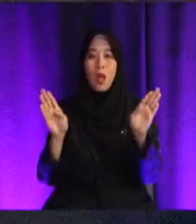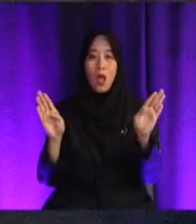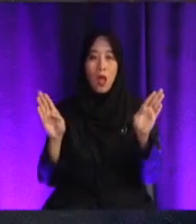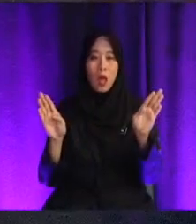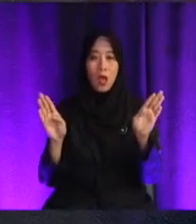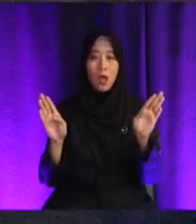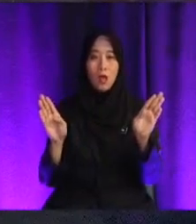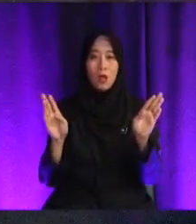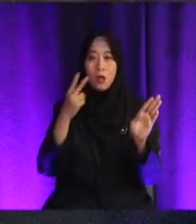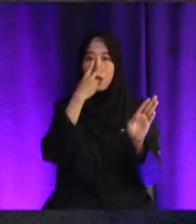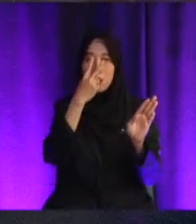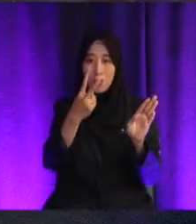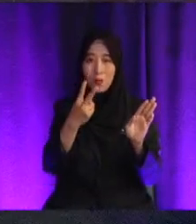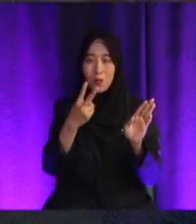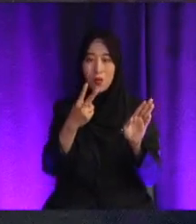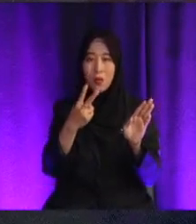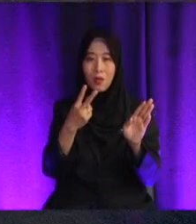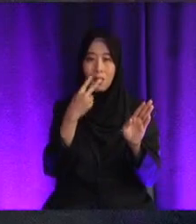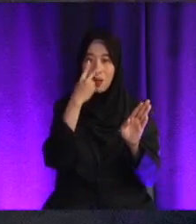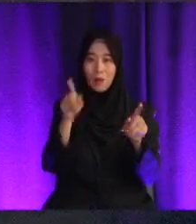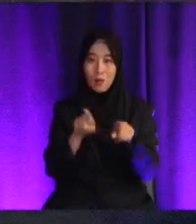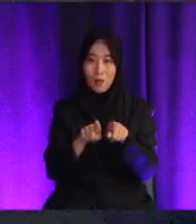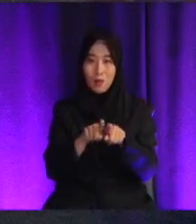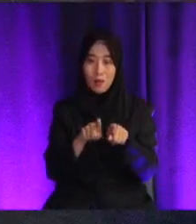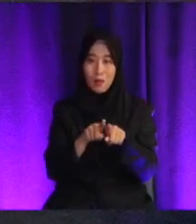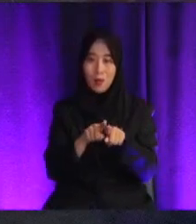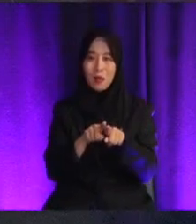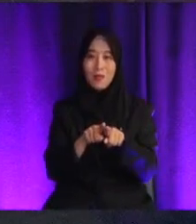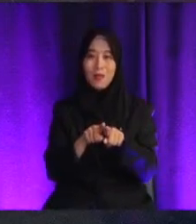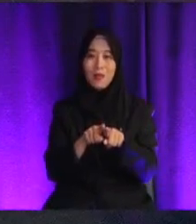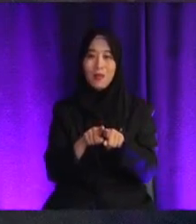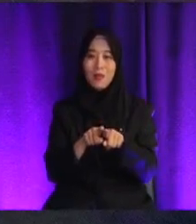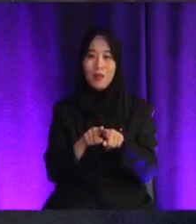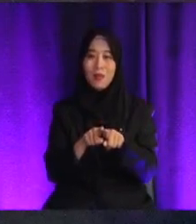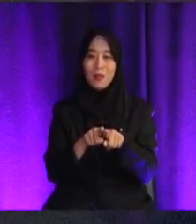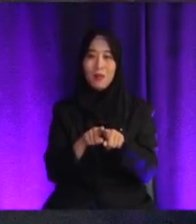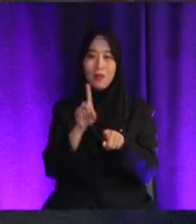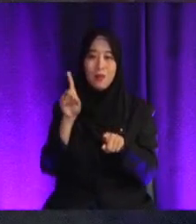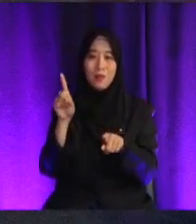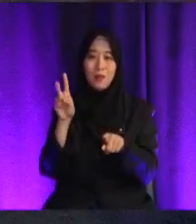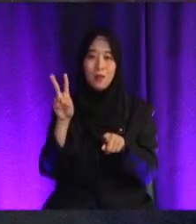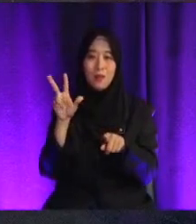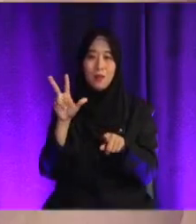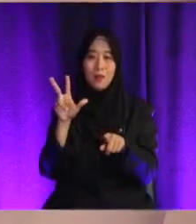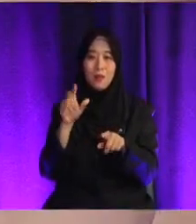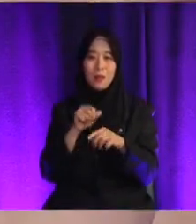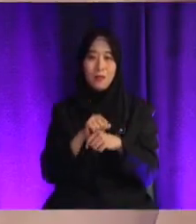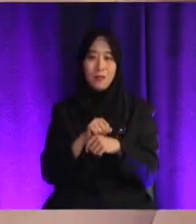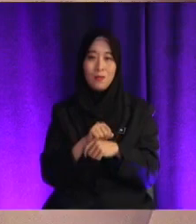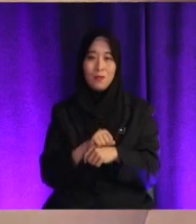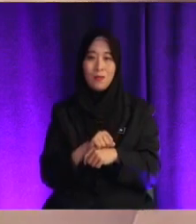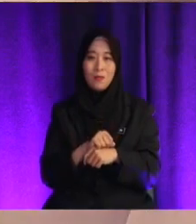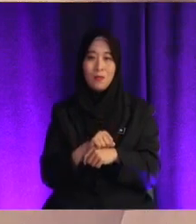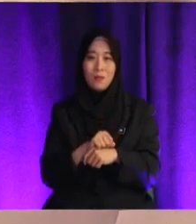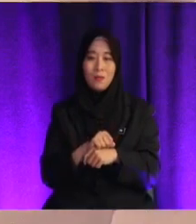Okey. Cuba perhatikan. Kita tengok sama-sama Cikgu kata kita kena cak kan. 1, 2,